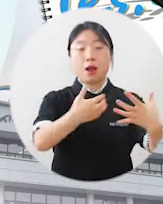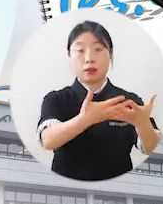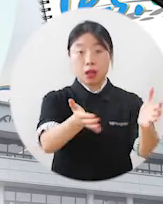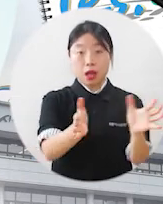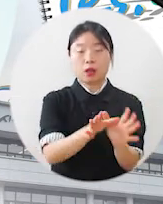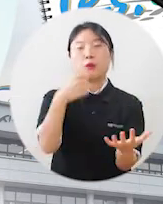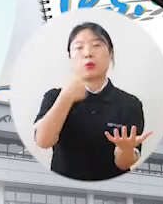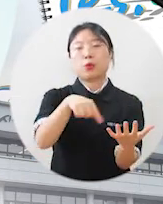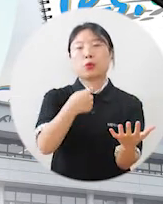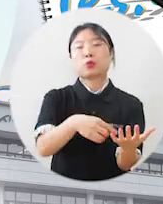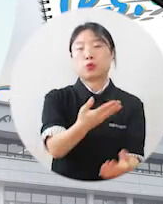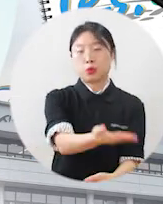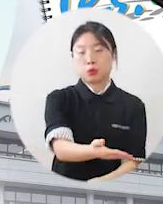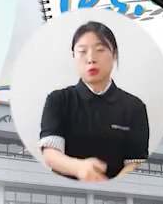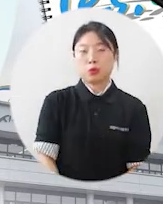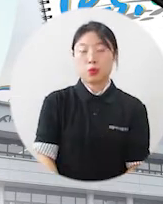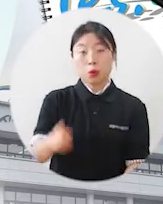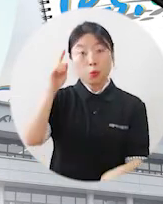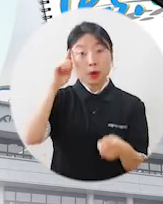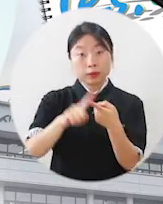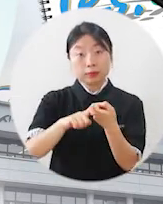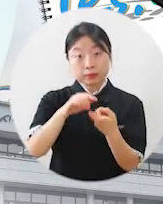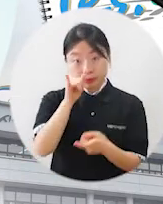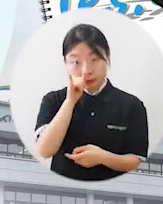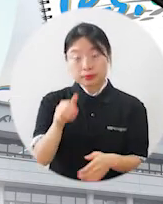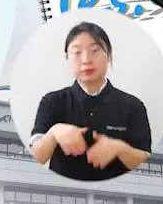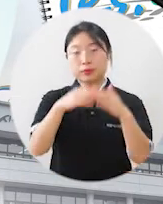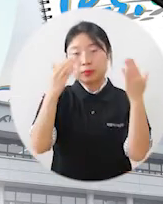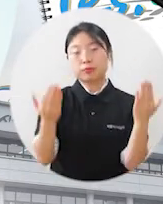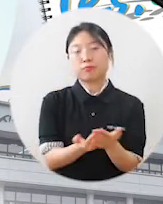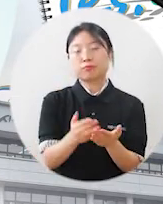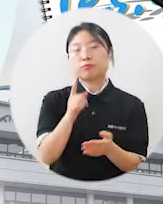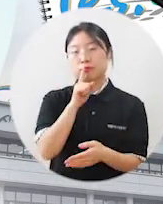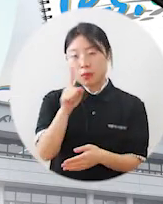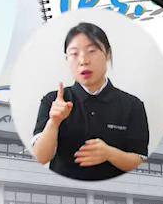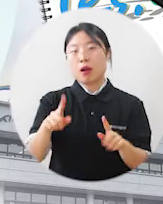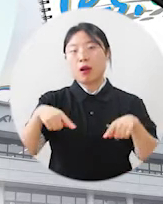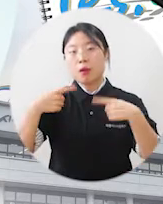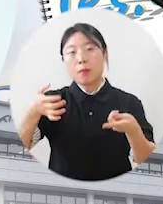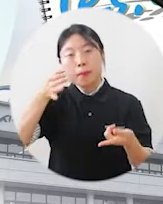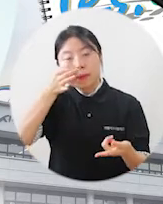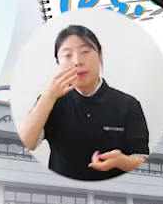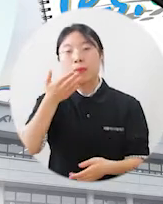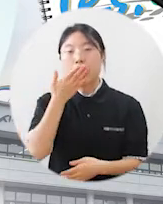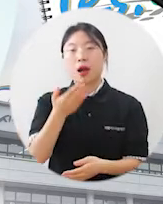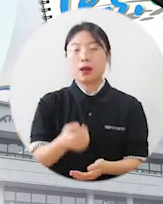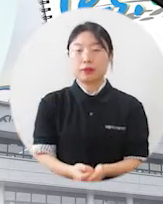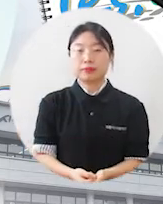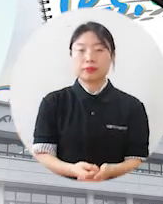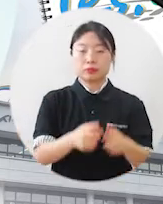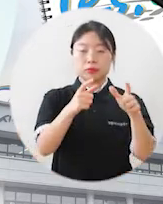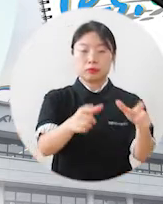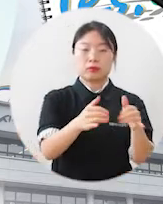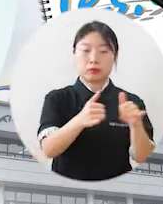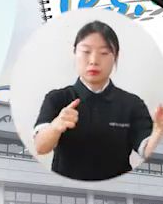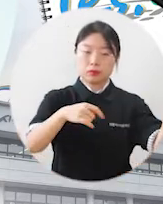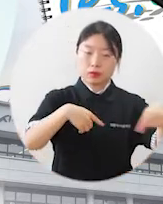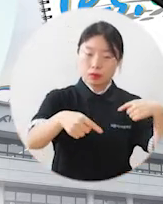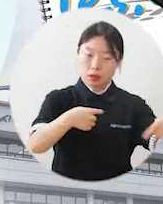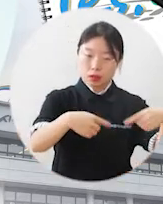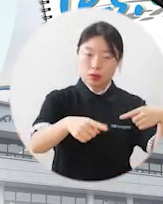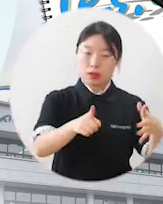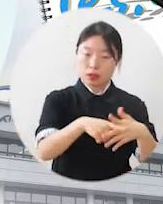진행됩니다. 주민자치에 관심이 있는 시민이라면 누구나 참여하실 수 있습니다. 자치분권 및